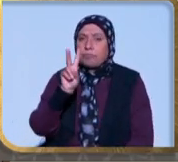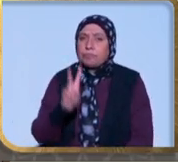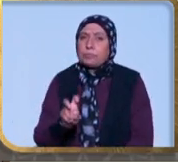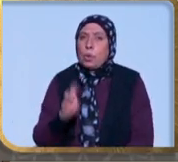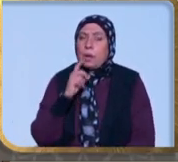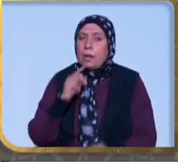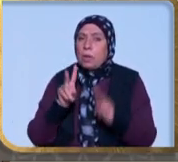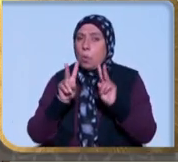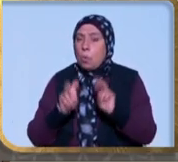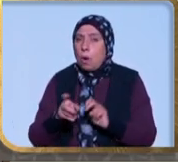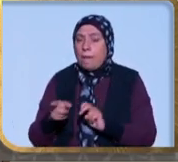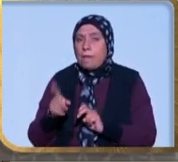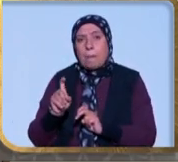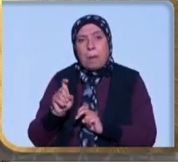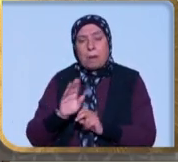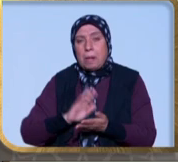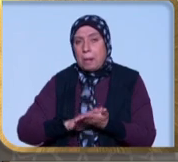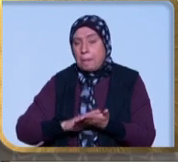معطلة